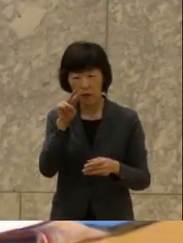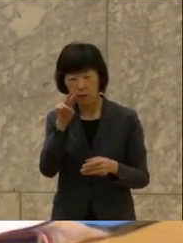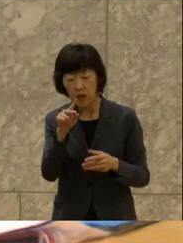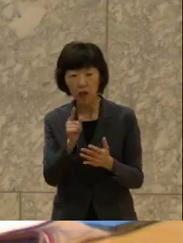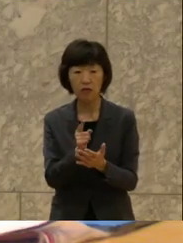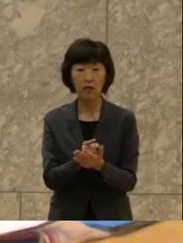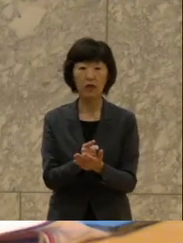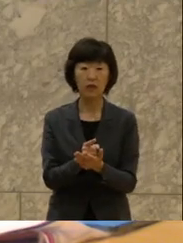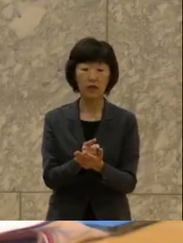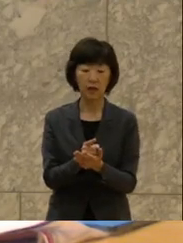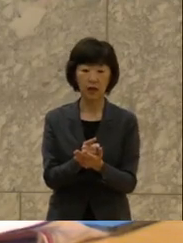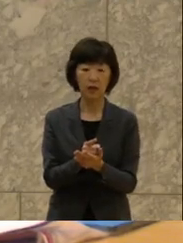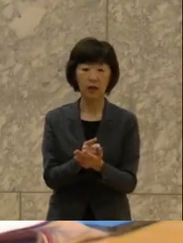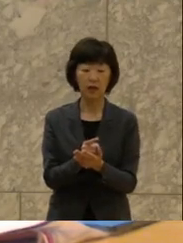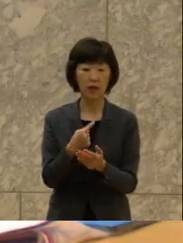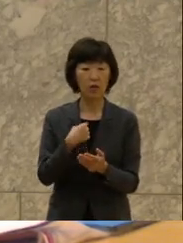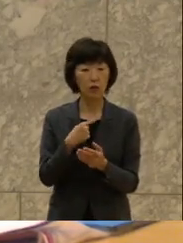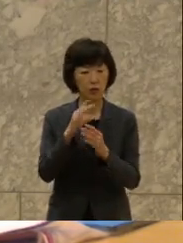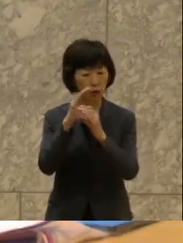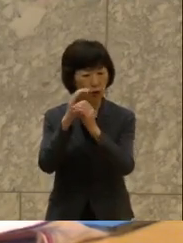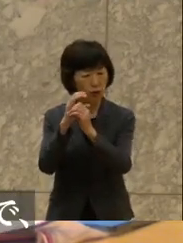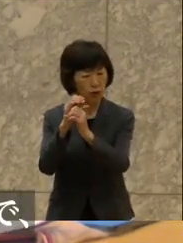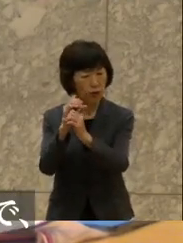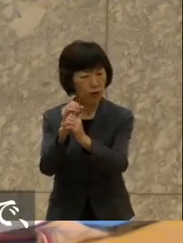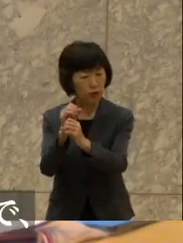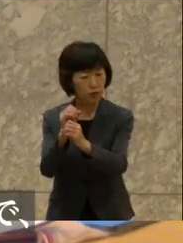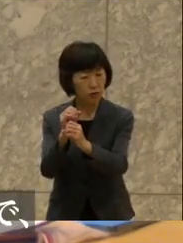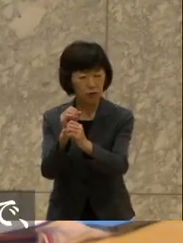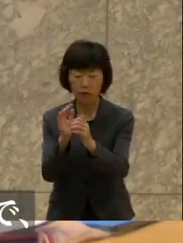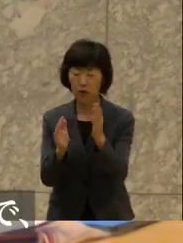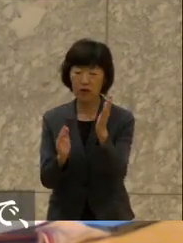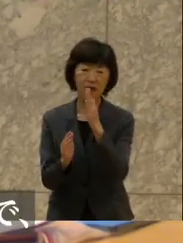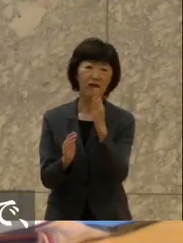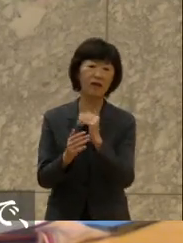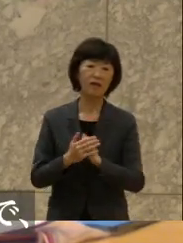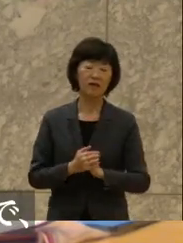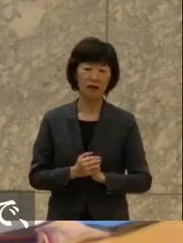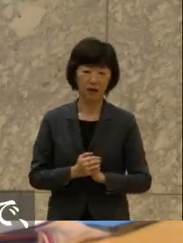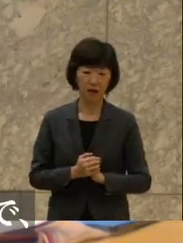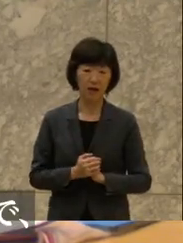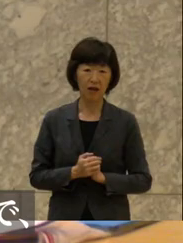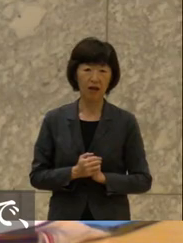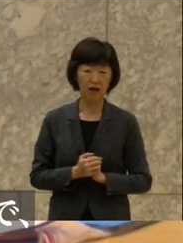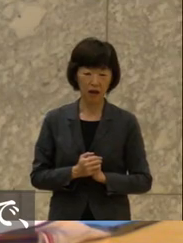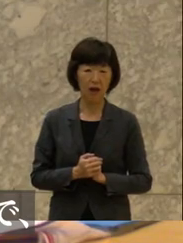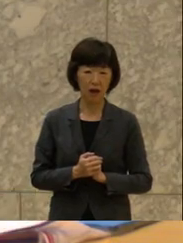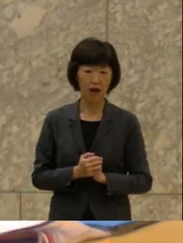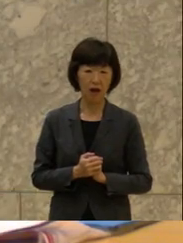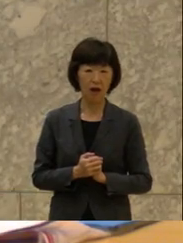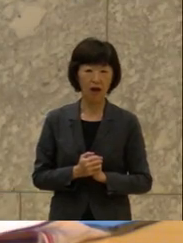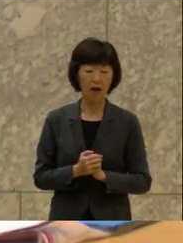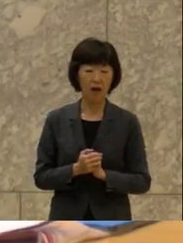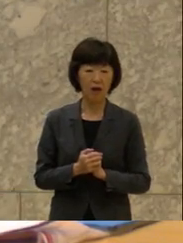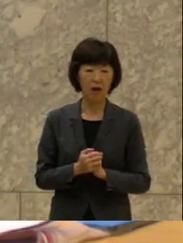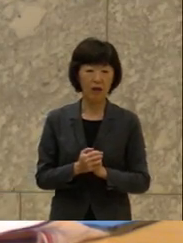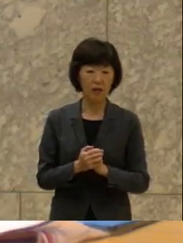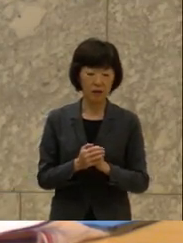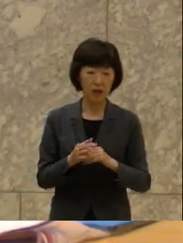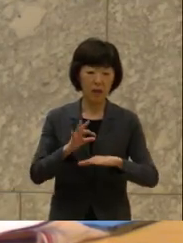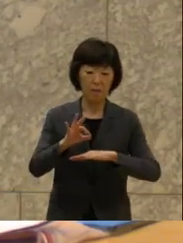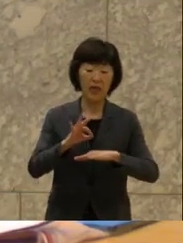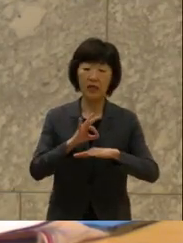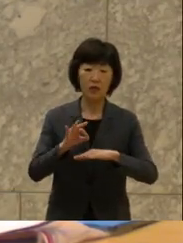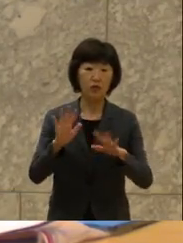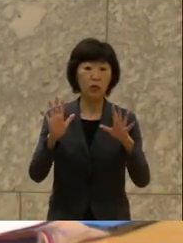ですね私もあまり注目度が高くないので本当に客席もねあの出題のマスコミの方もほとんどいらっしゃらない中で私はカローをずっと